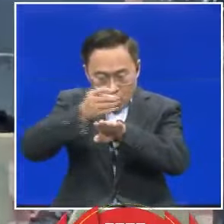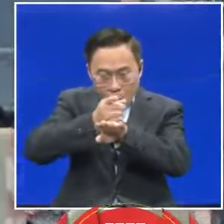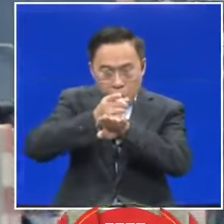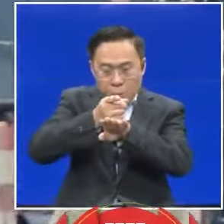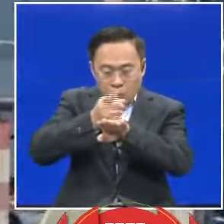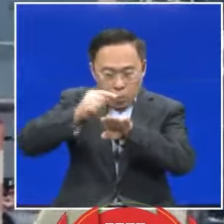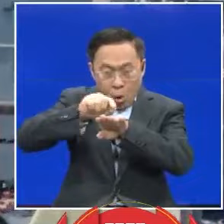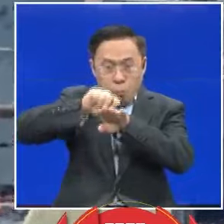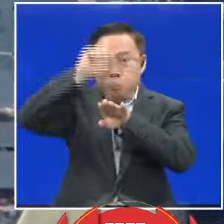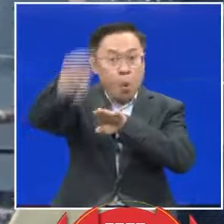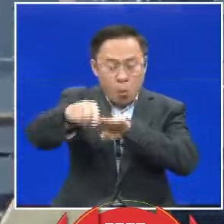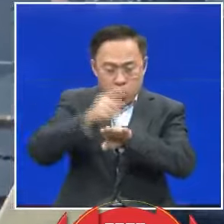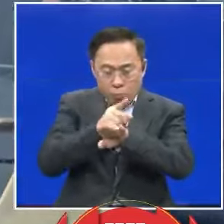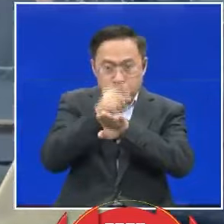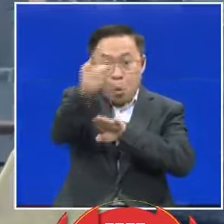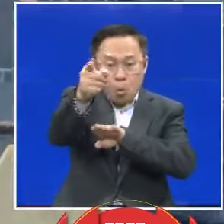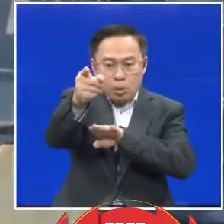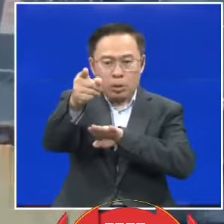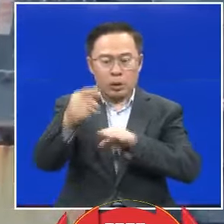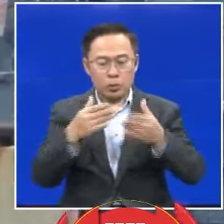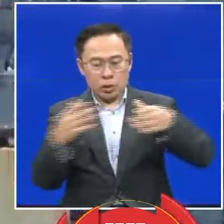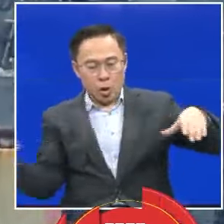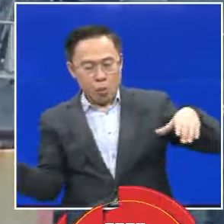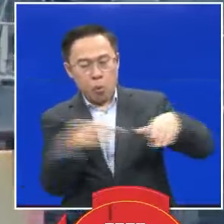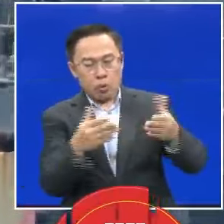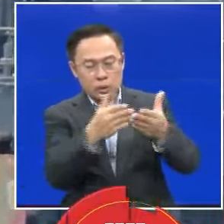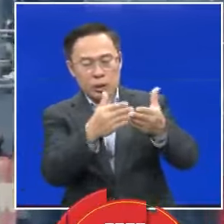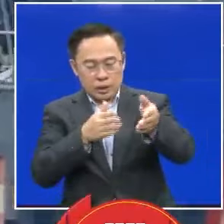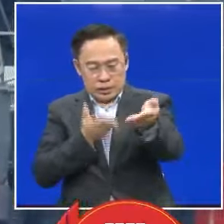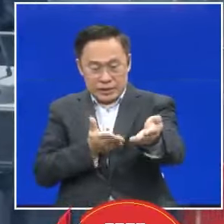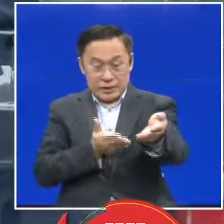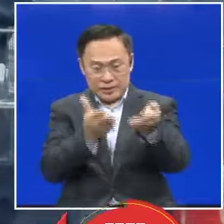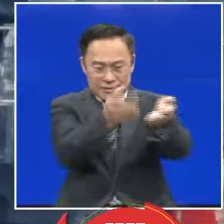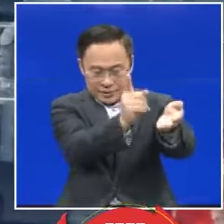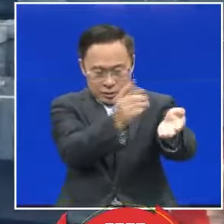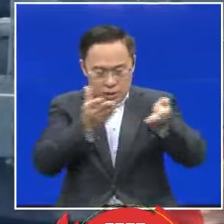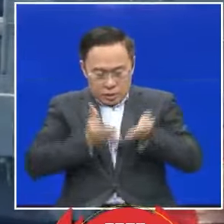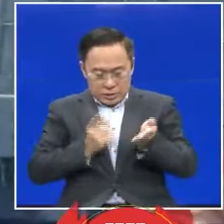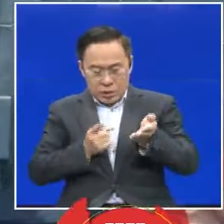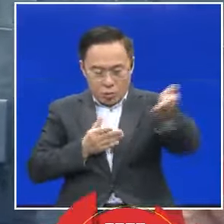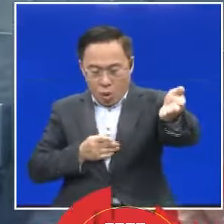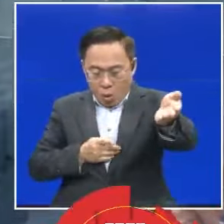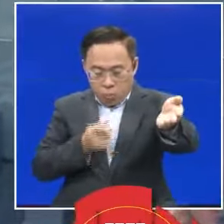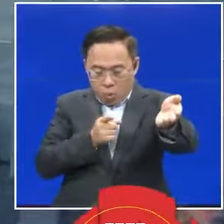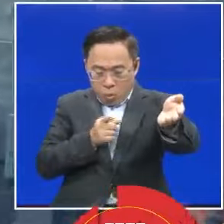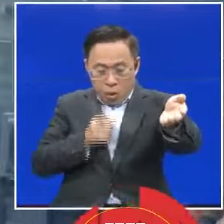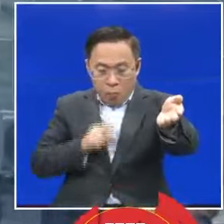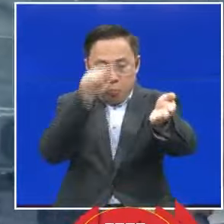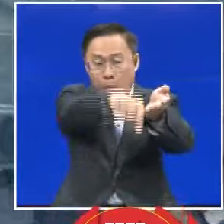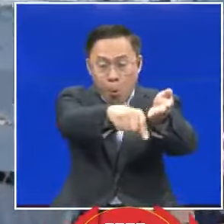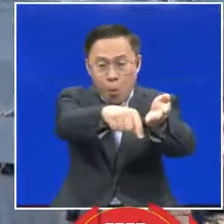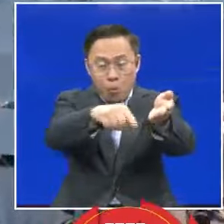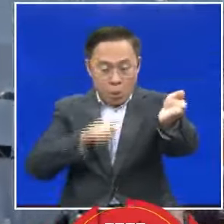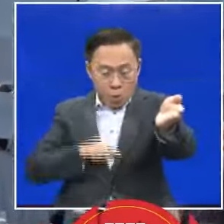กว่าโดนกระสุนเจาะเกราะแล้วมันทะลุทะลวงระเบิดฮะได้รับความเสียหายไป4ห้องส่วนห้องที่มีทหารอาศั